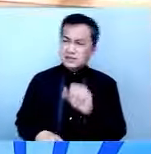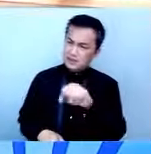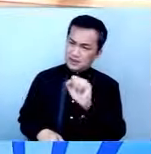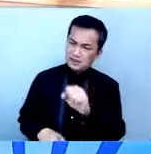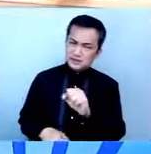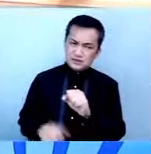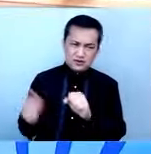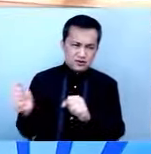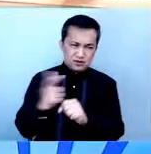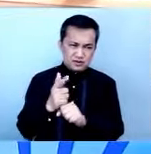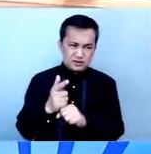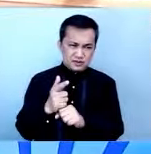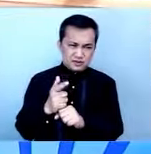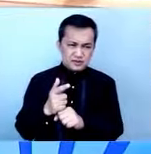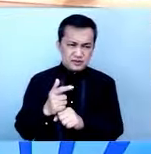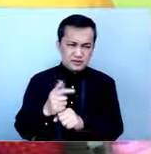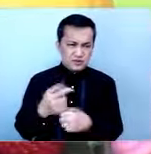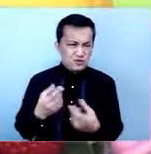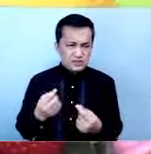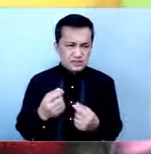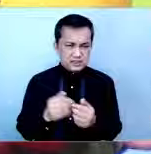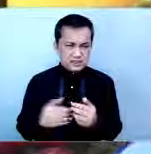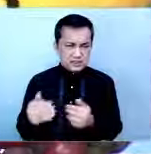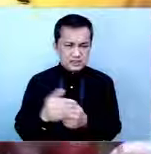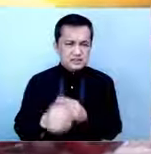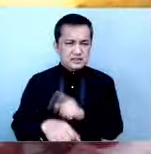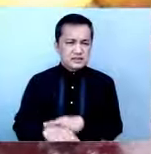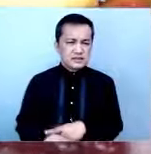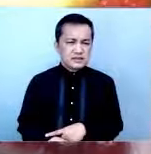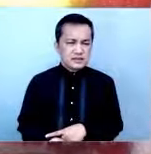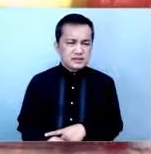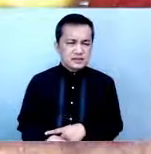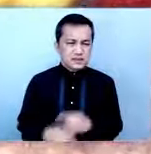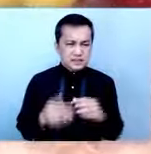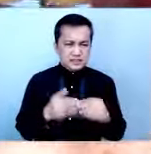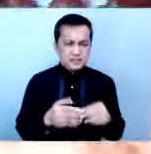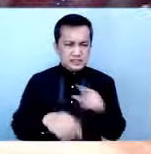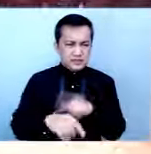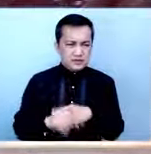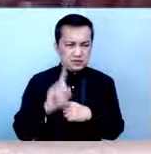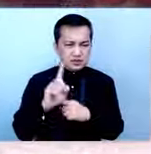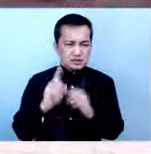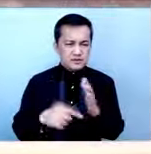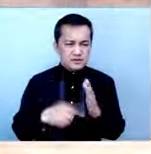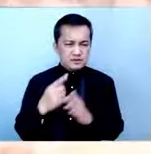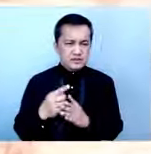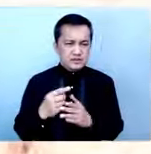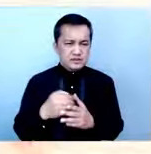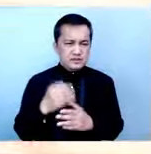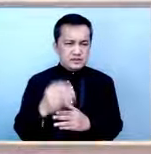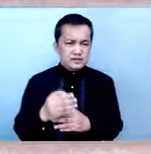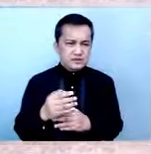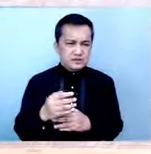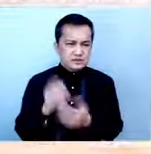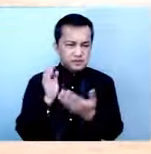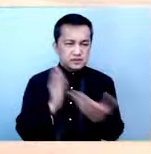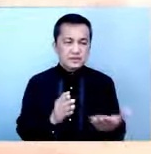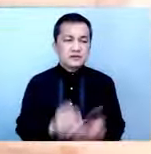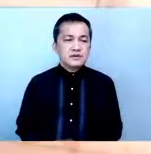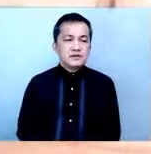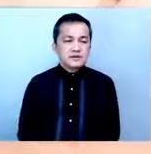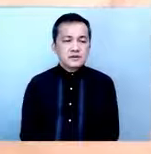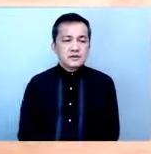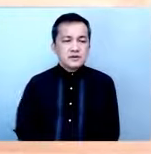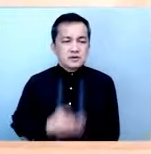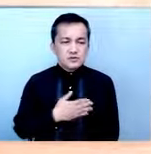day. Wala po kaming ginagawang ahead of time. Kaya may lead time kami, at least 1 hour, tapos another one for the delivery. And then we seal it